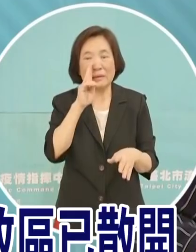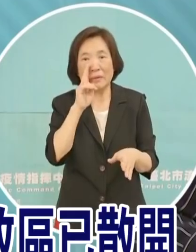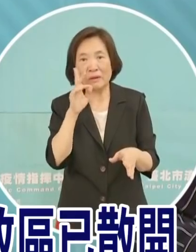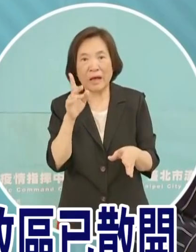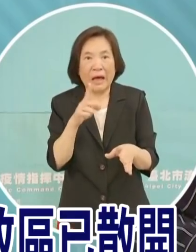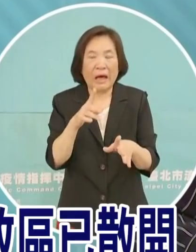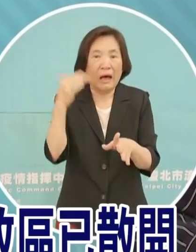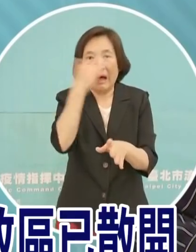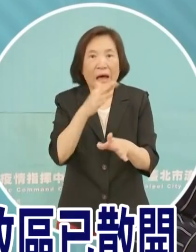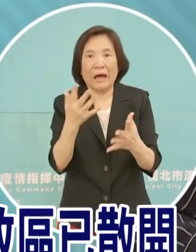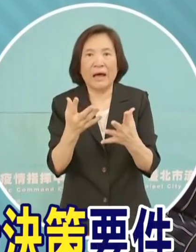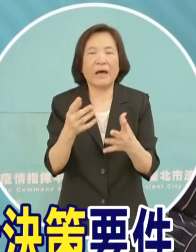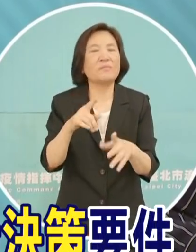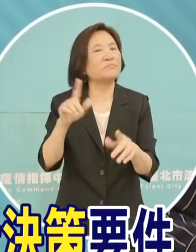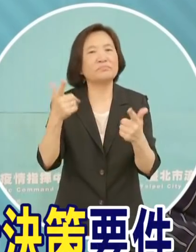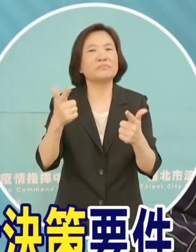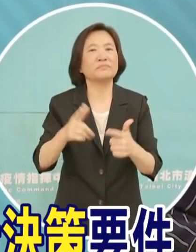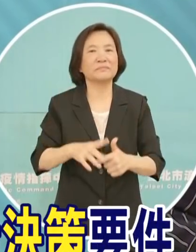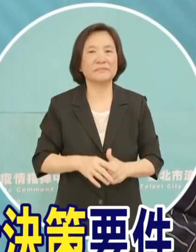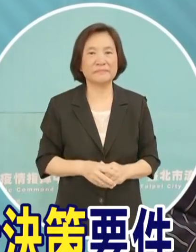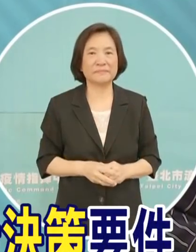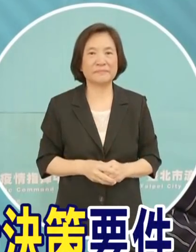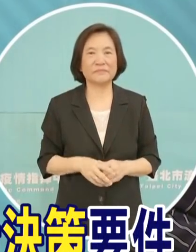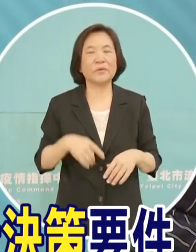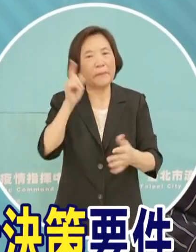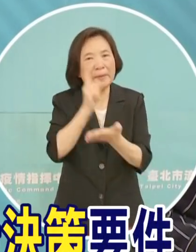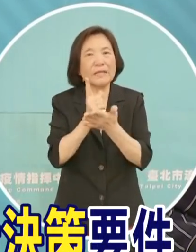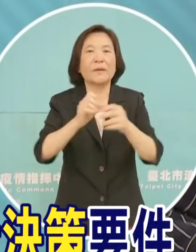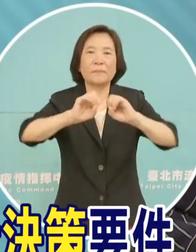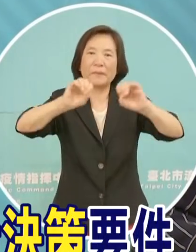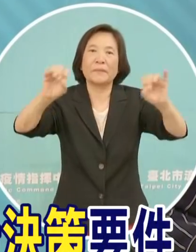前的状况给它讲出来。那也因为我们